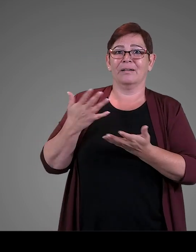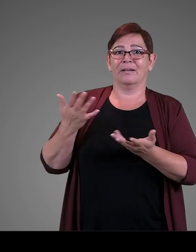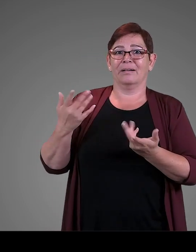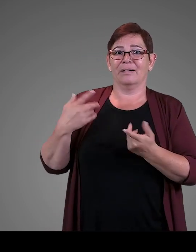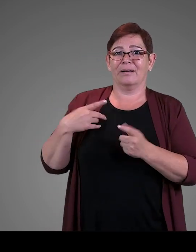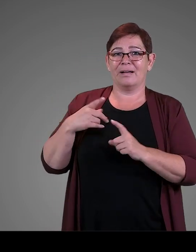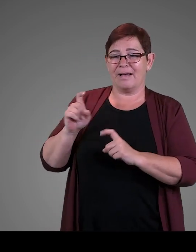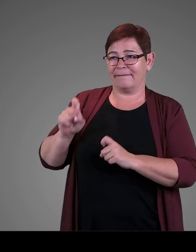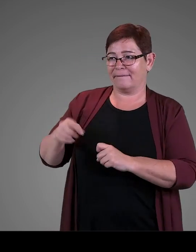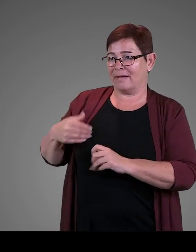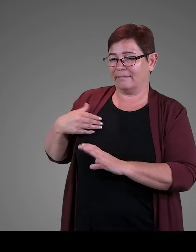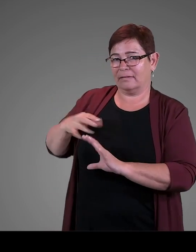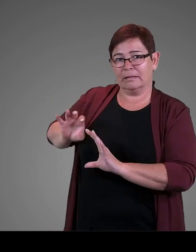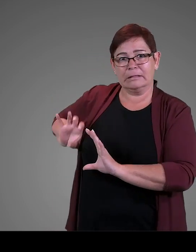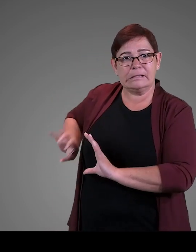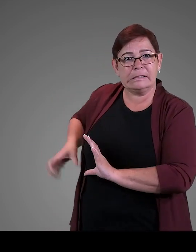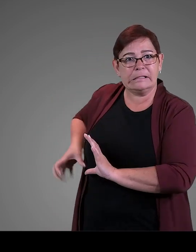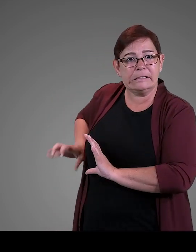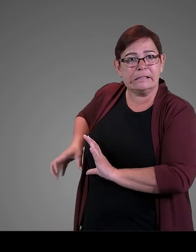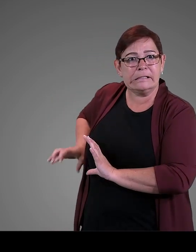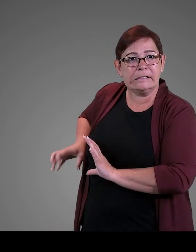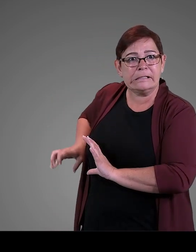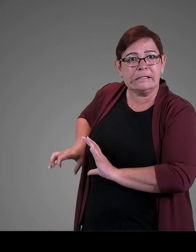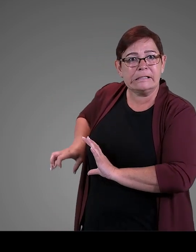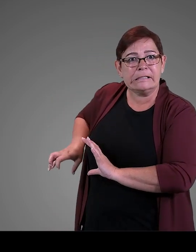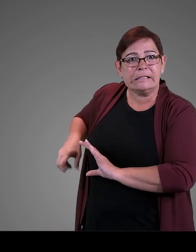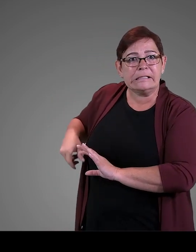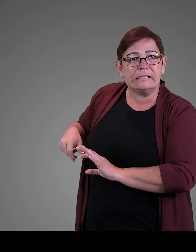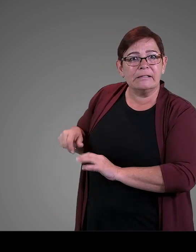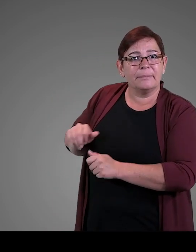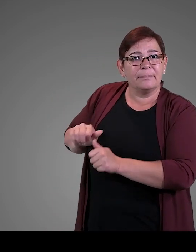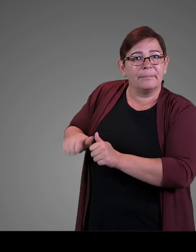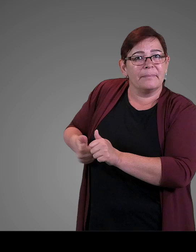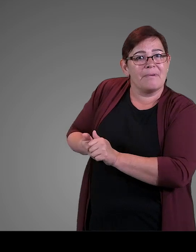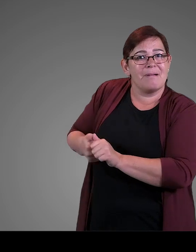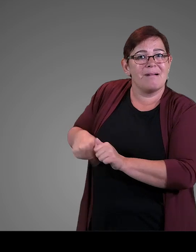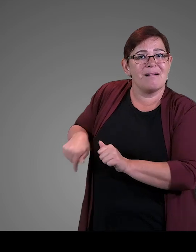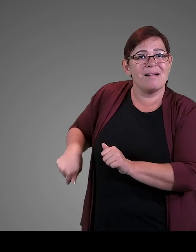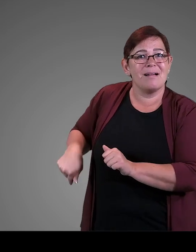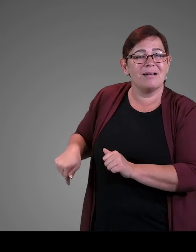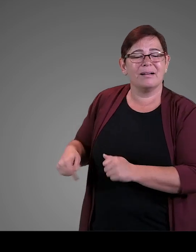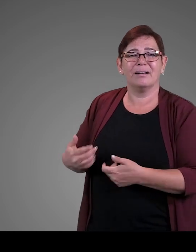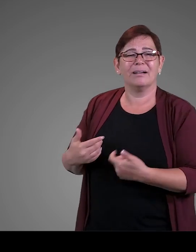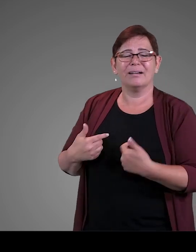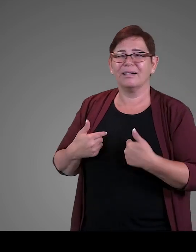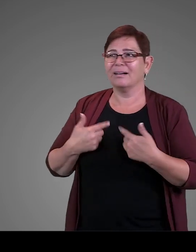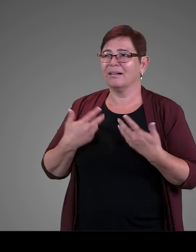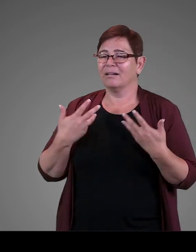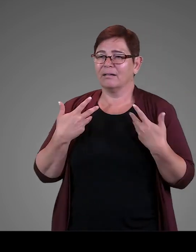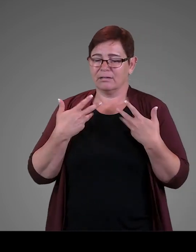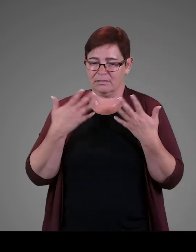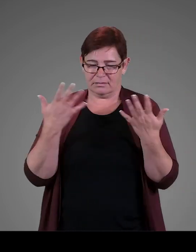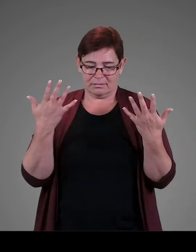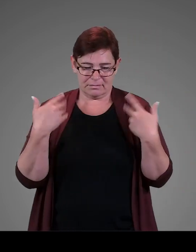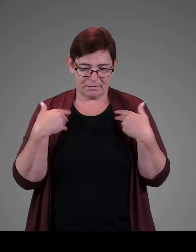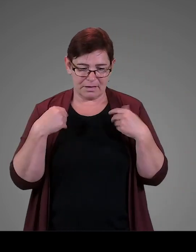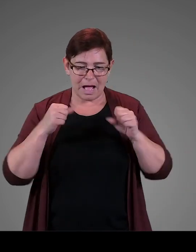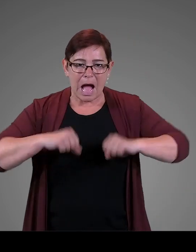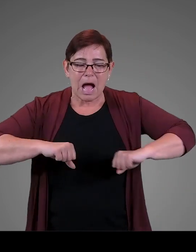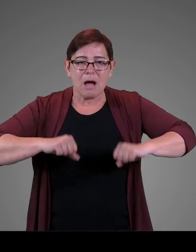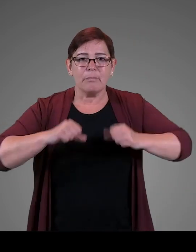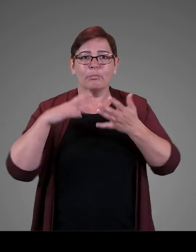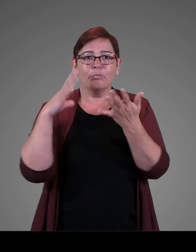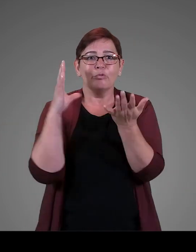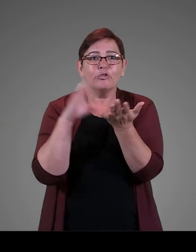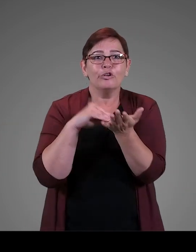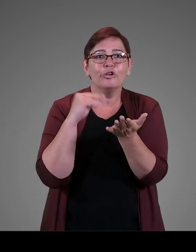je serais, on m'autoriserait pas ou j'aurais eu un cadran derrière moi qui c'est